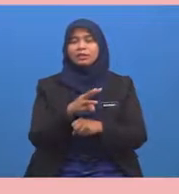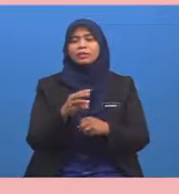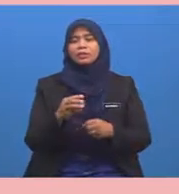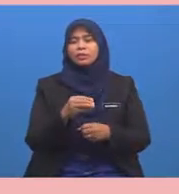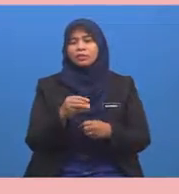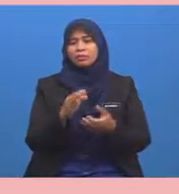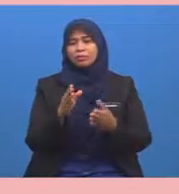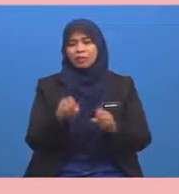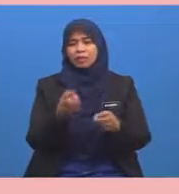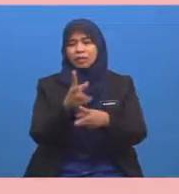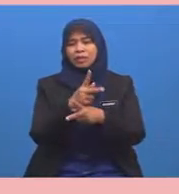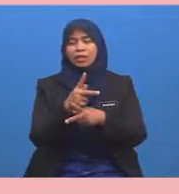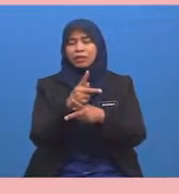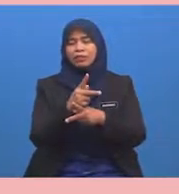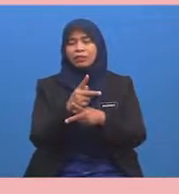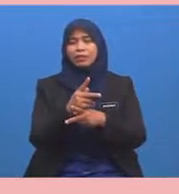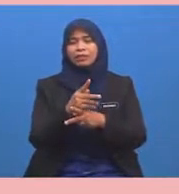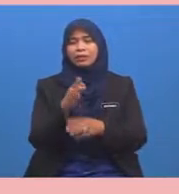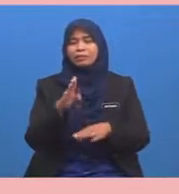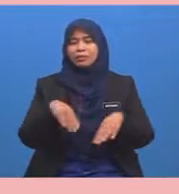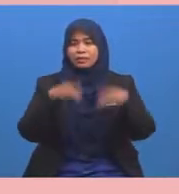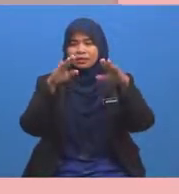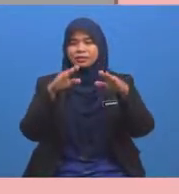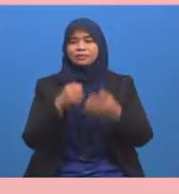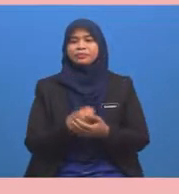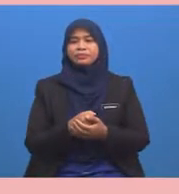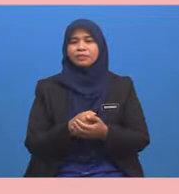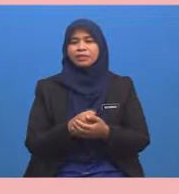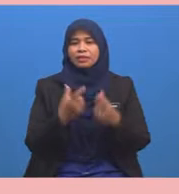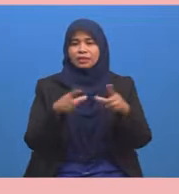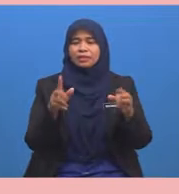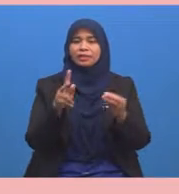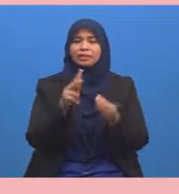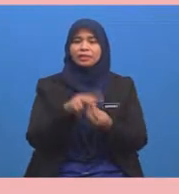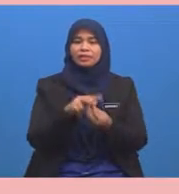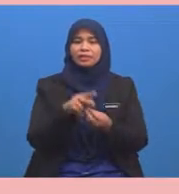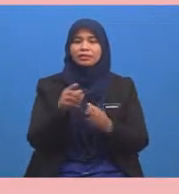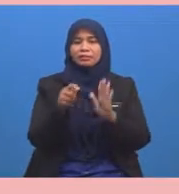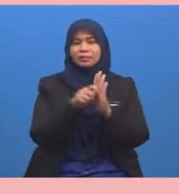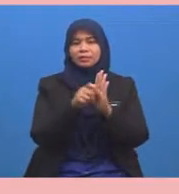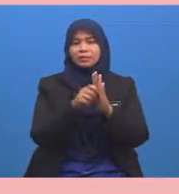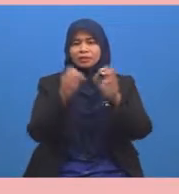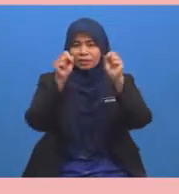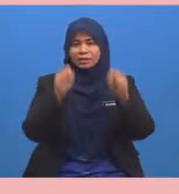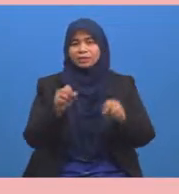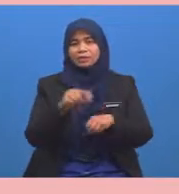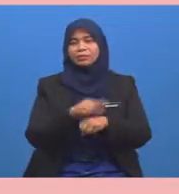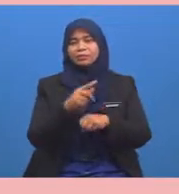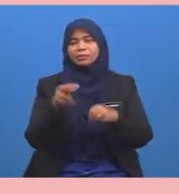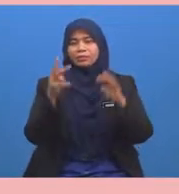dan sebagai kawasan tadahan air. Selain kesan positif, sistem gunaan manusia juga